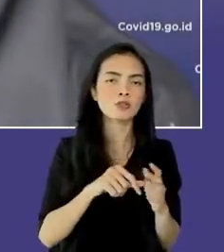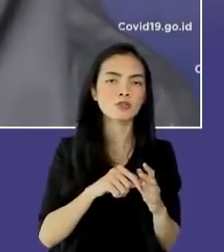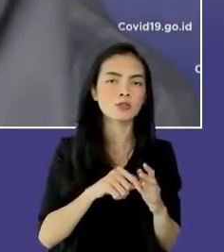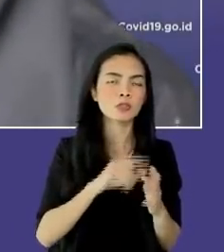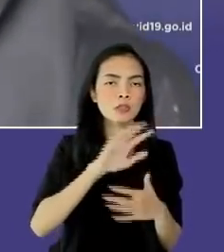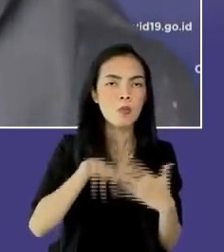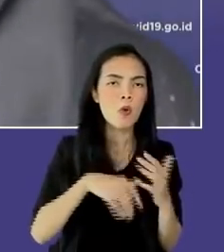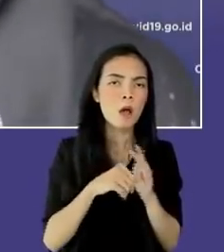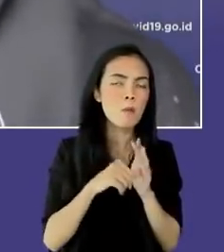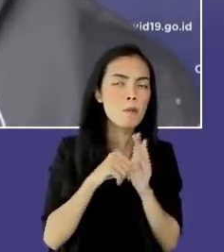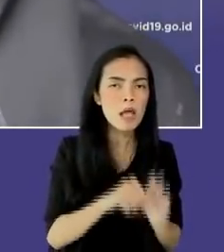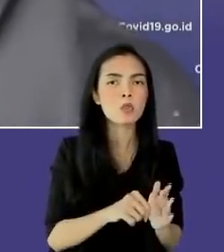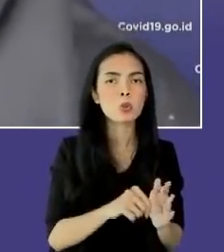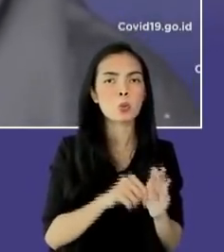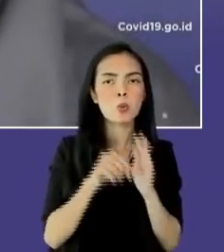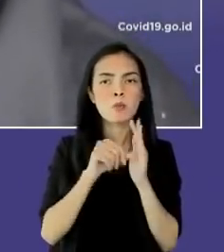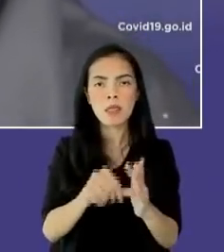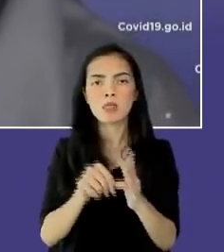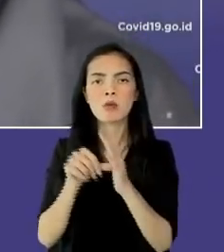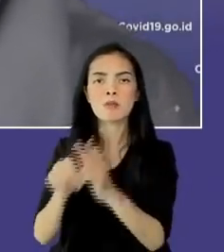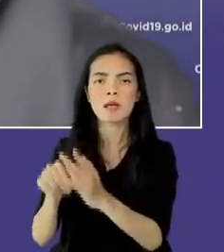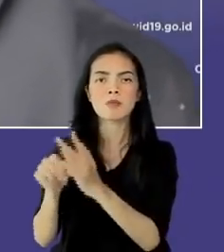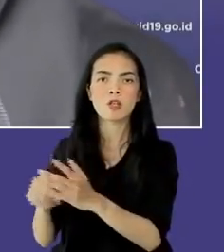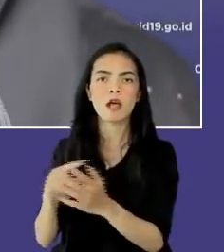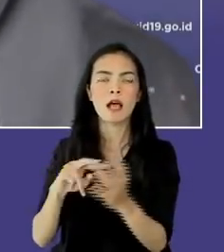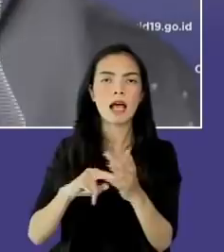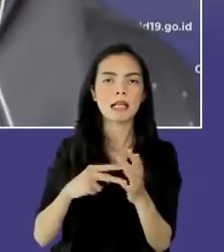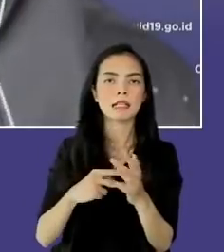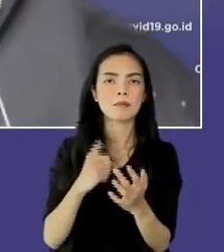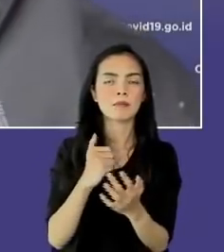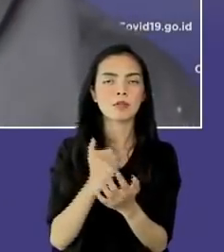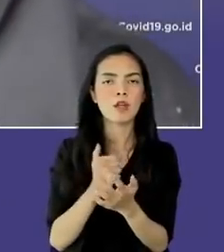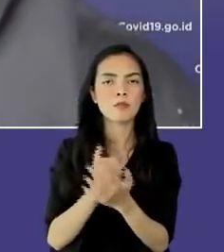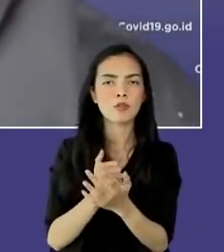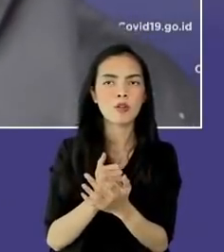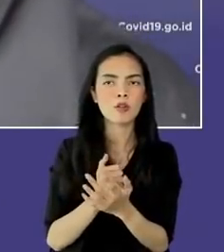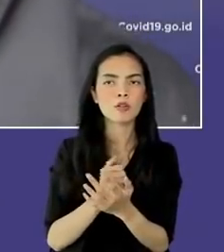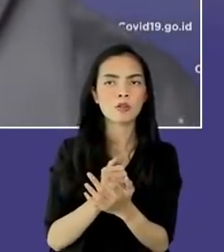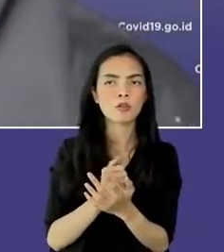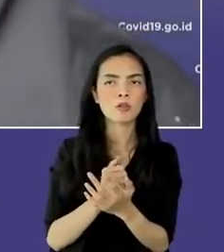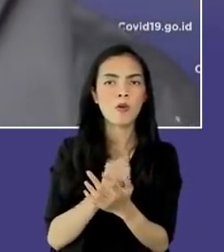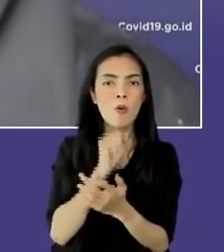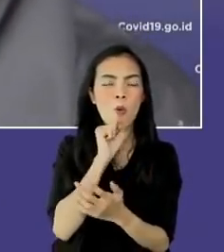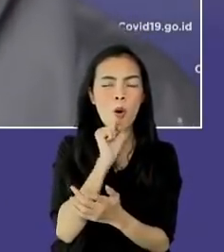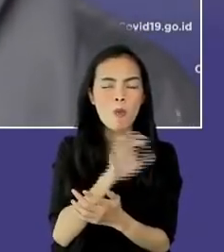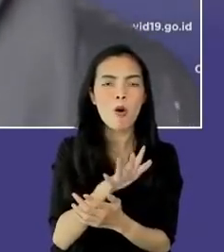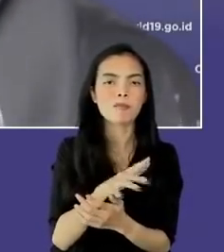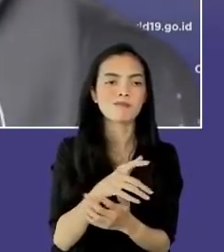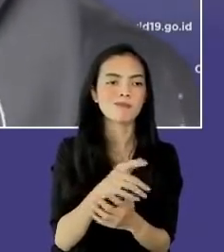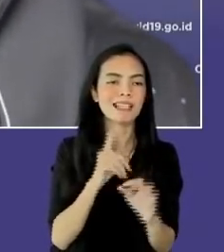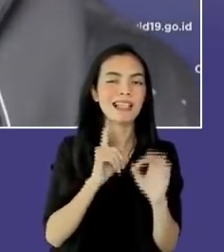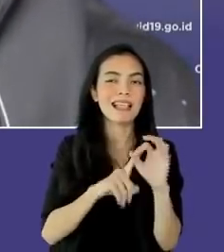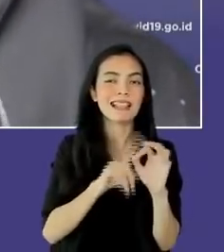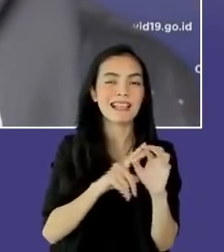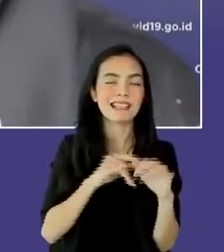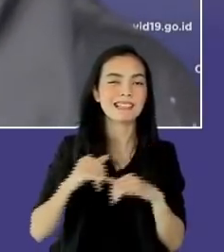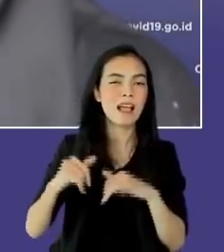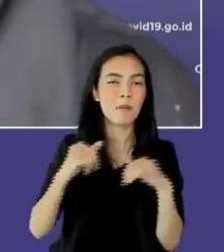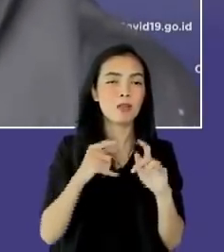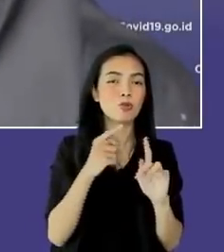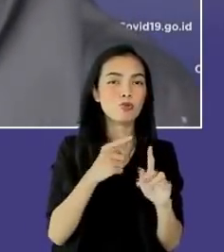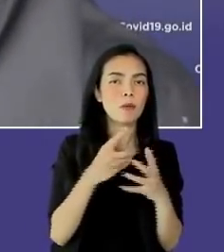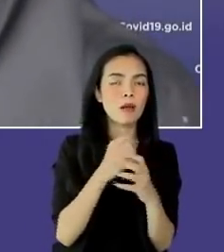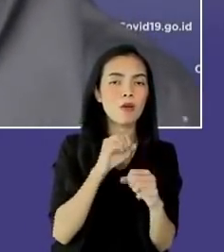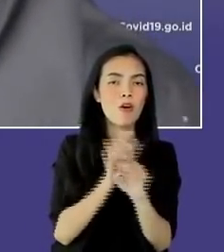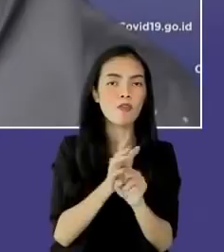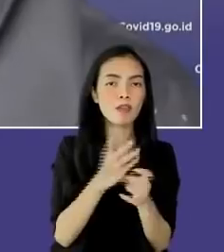juga oleh semua, supaya kita sama-sama bicara dengan cara yang sama gitu ya, dengan ritme yang sama, supaya larinya adalah pandemi cepat selesai. Karena